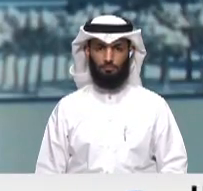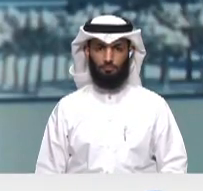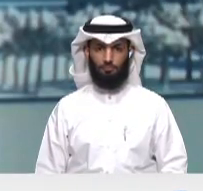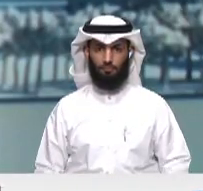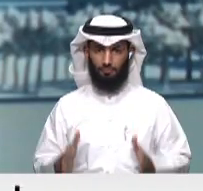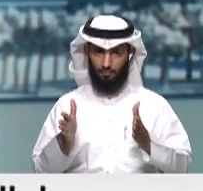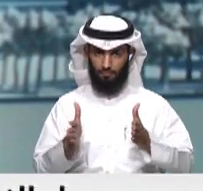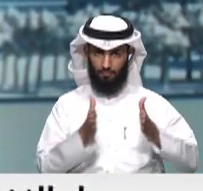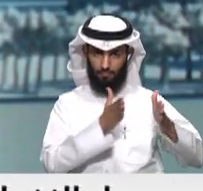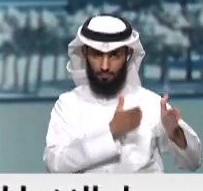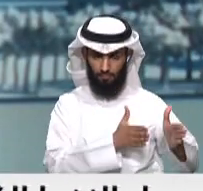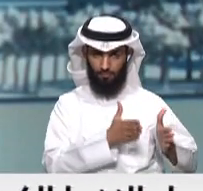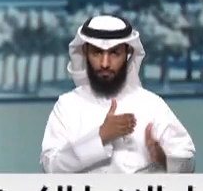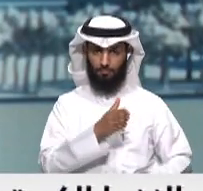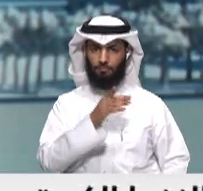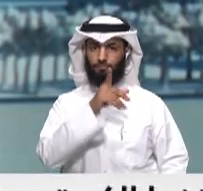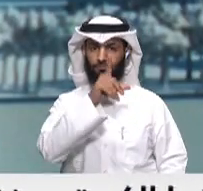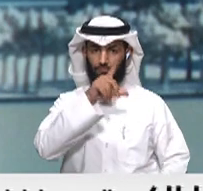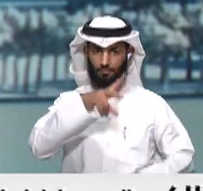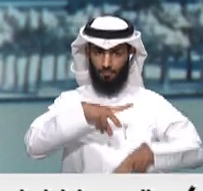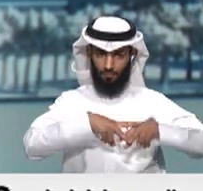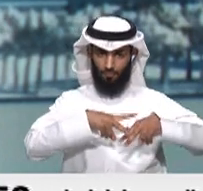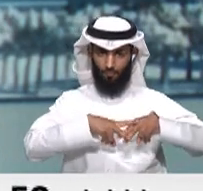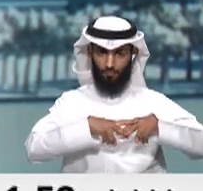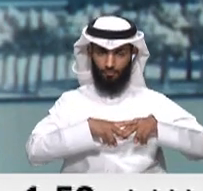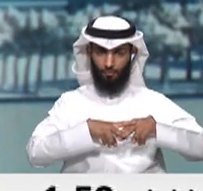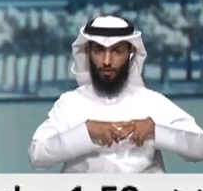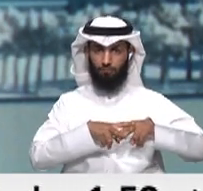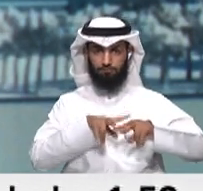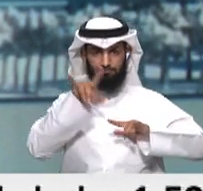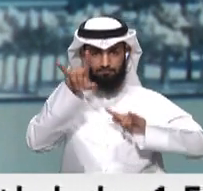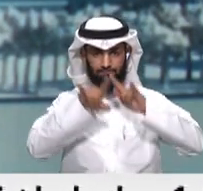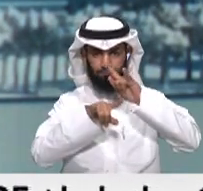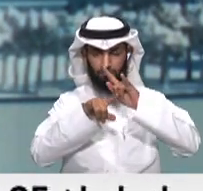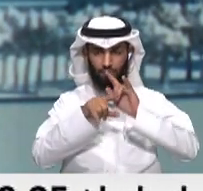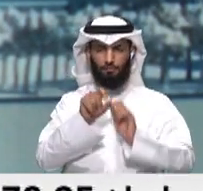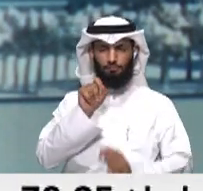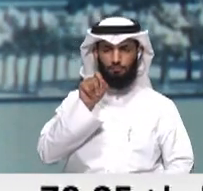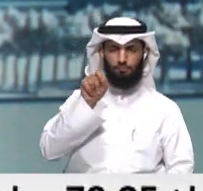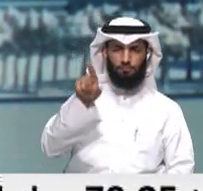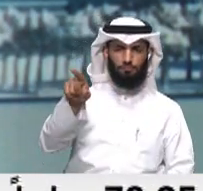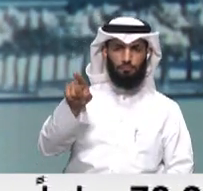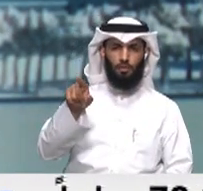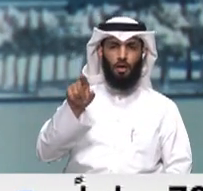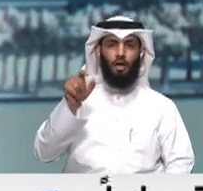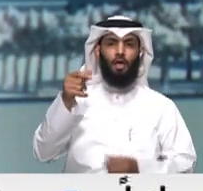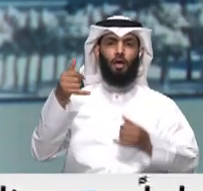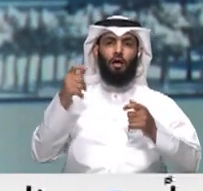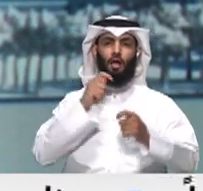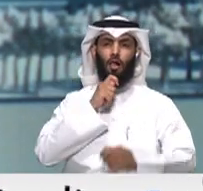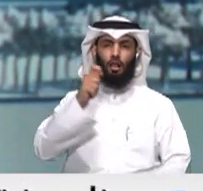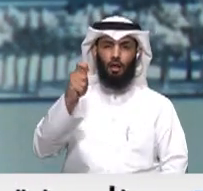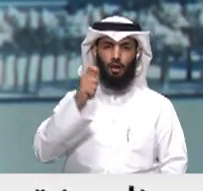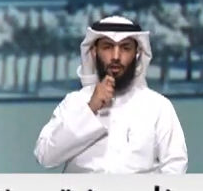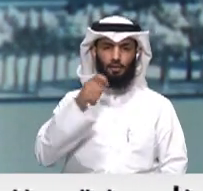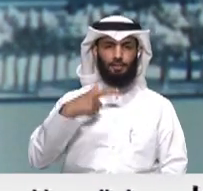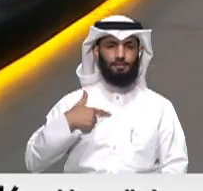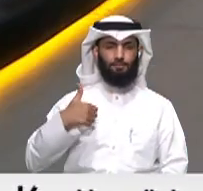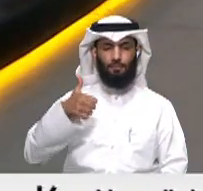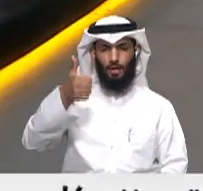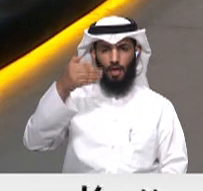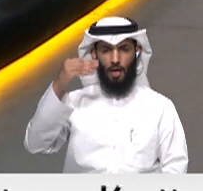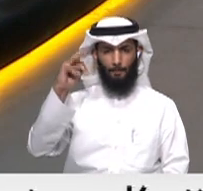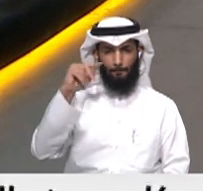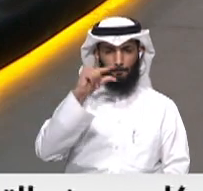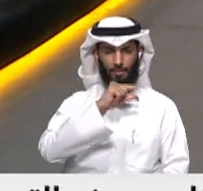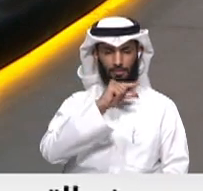وحول الهجوم الإسرائيلي على إيران ينضم إلينا من طهران مراسل قناة الأخبار أحمد سامي.